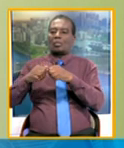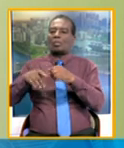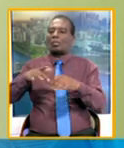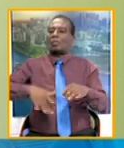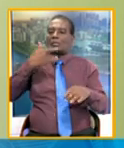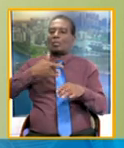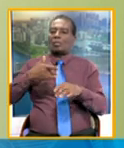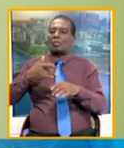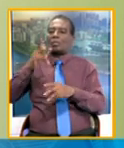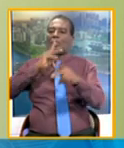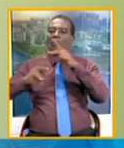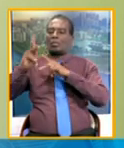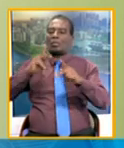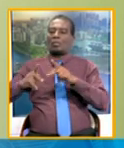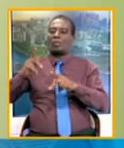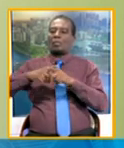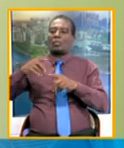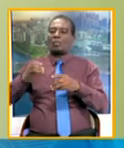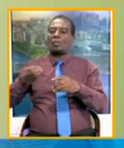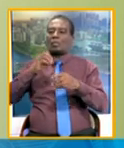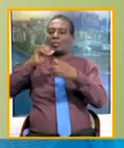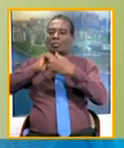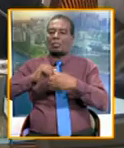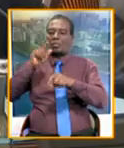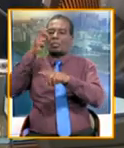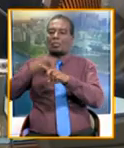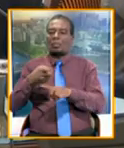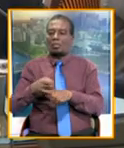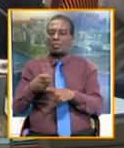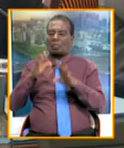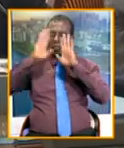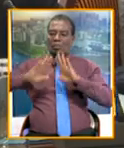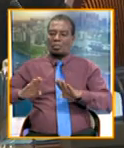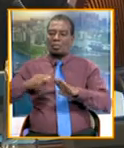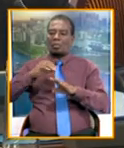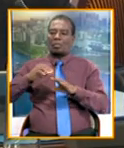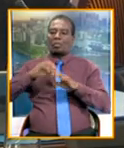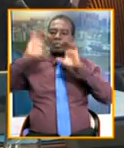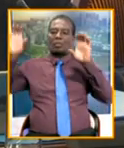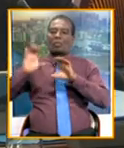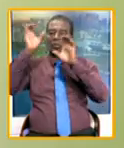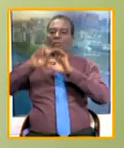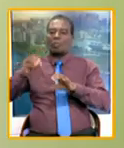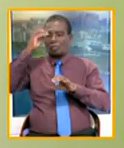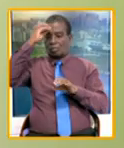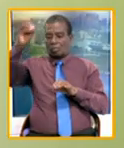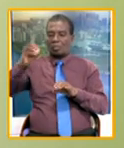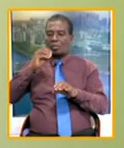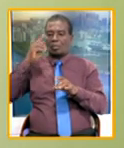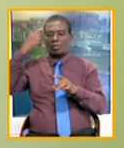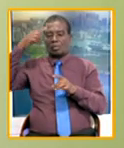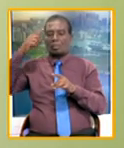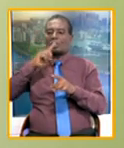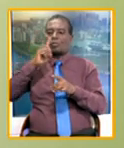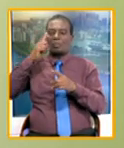sensibilisation des populations à la consolidation de la paix. La cérémonie officielle est prévue le 15